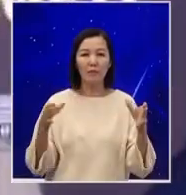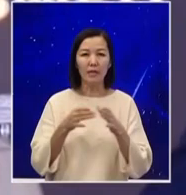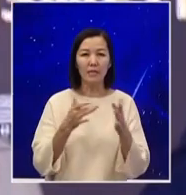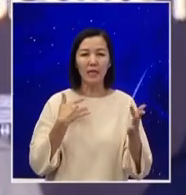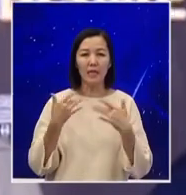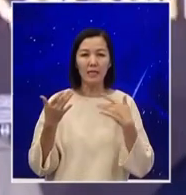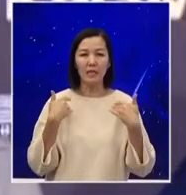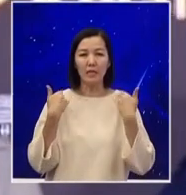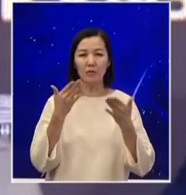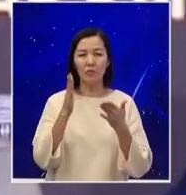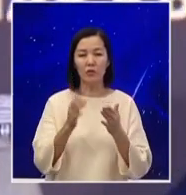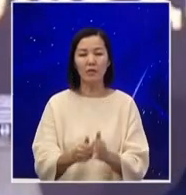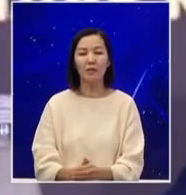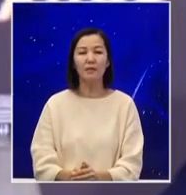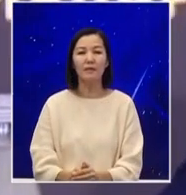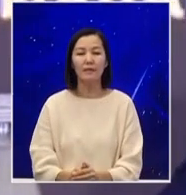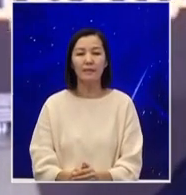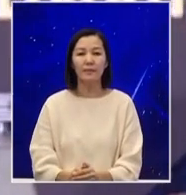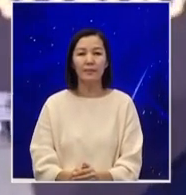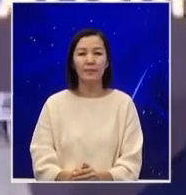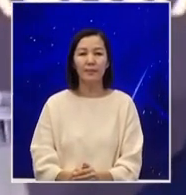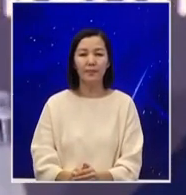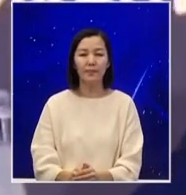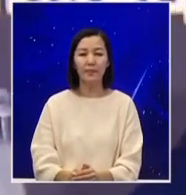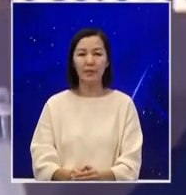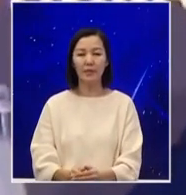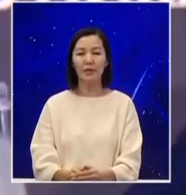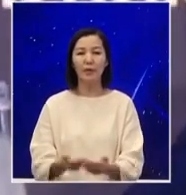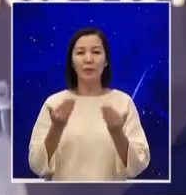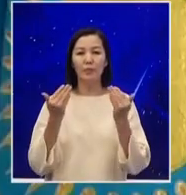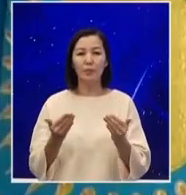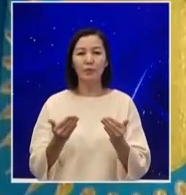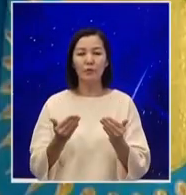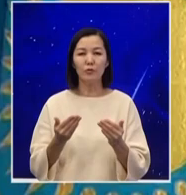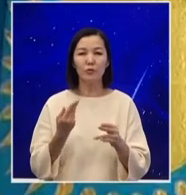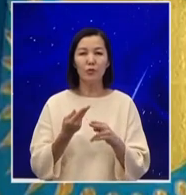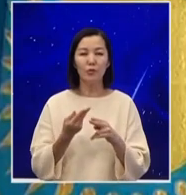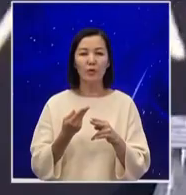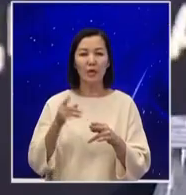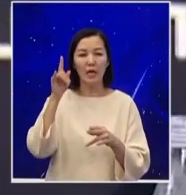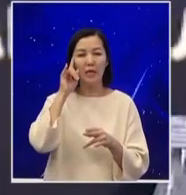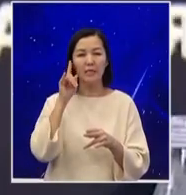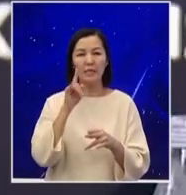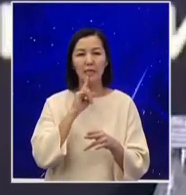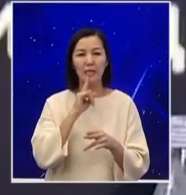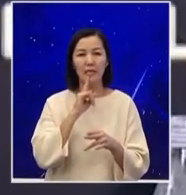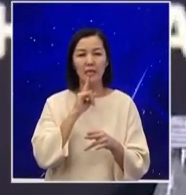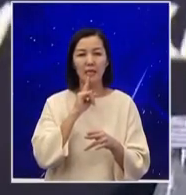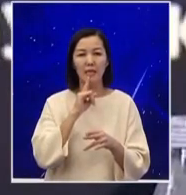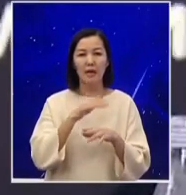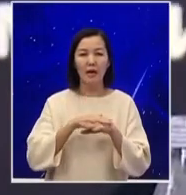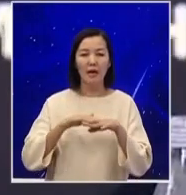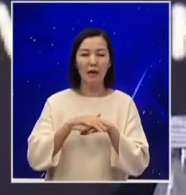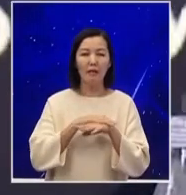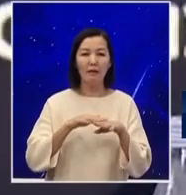оркестрінің концерттері көрсетіледі. Бүгін біз үшін де өте тарихи. Қазақстан мұсылман халық